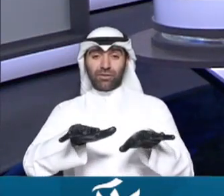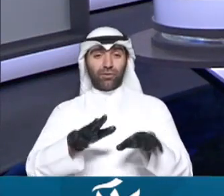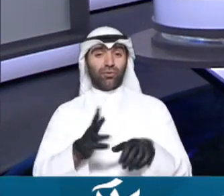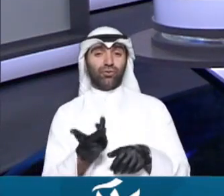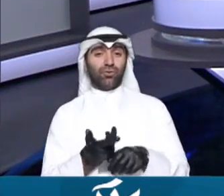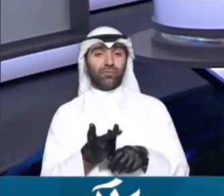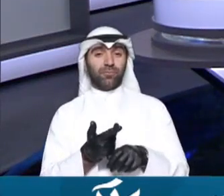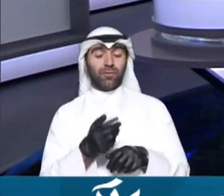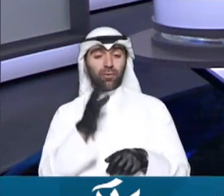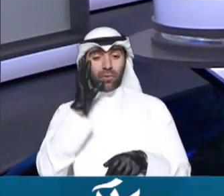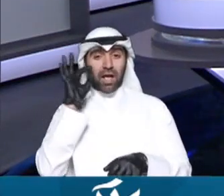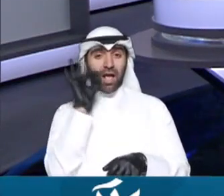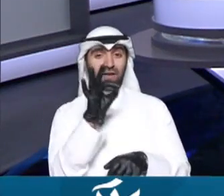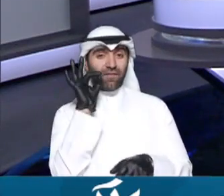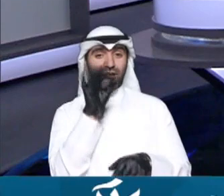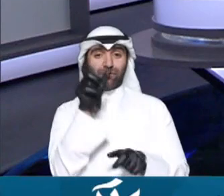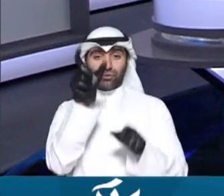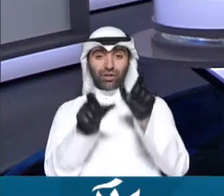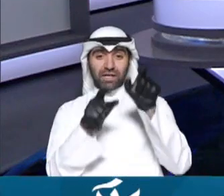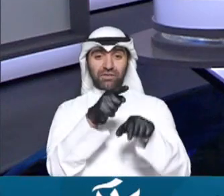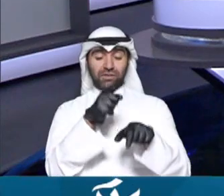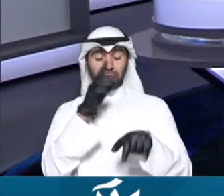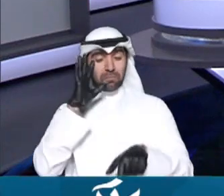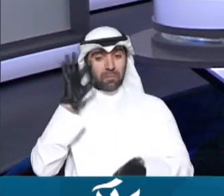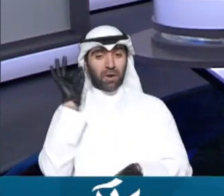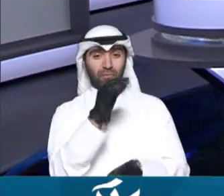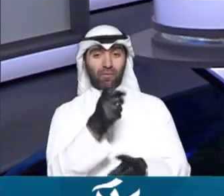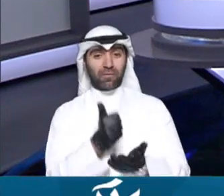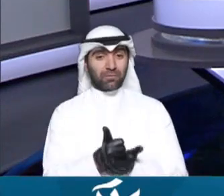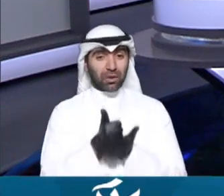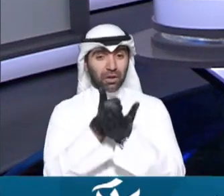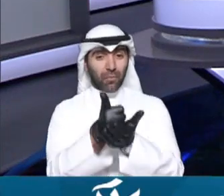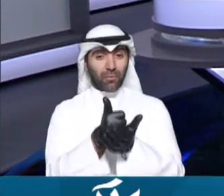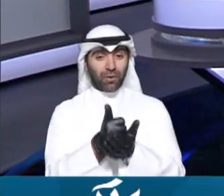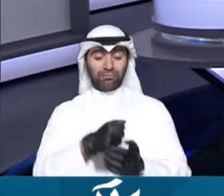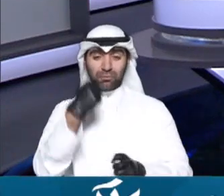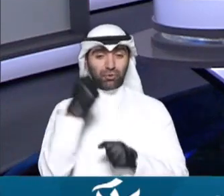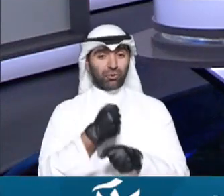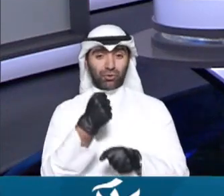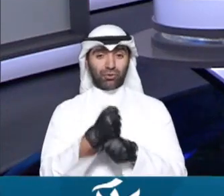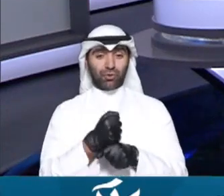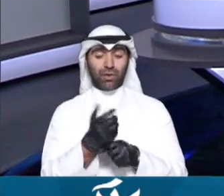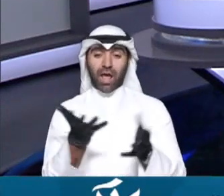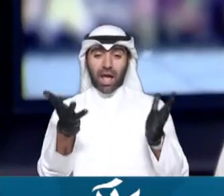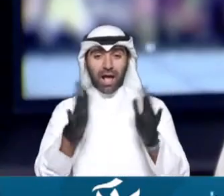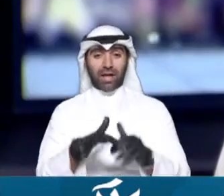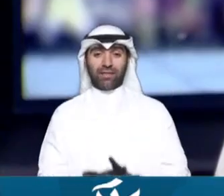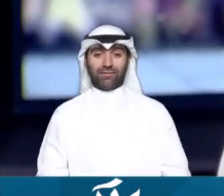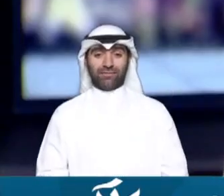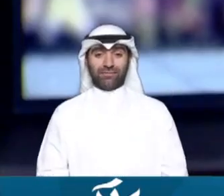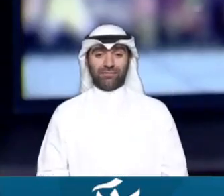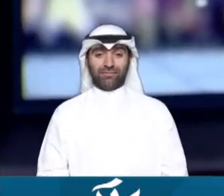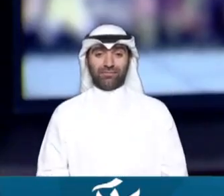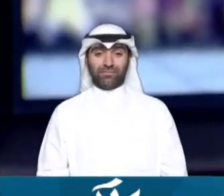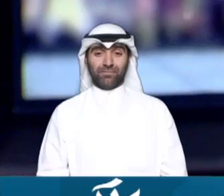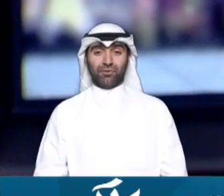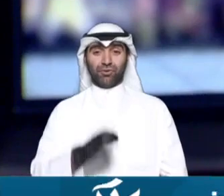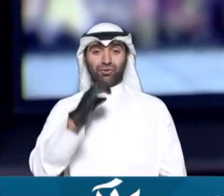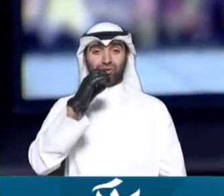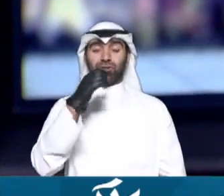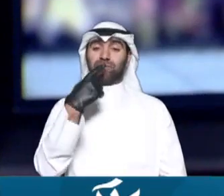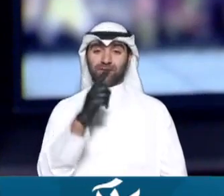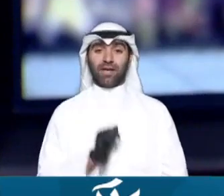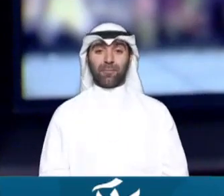هالجانب الإيجابيات اللي في الإنسان. نعم. الحقيقة الإنسان. نعم. كما قال عليه الصلاة والسلام الناس معادن. نعم. كمعادن